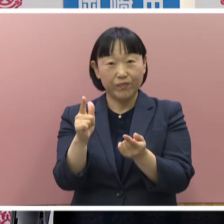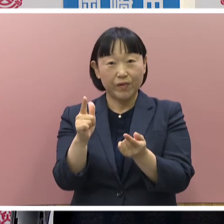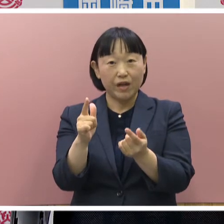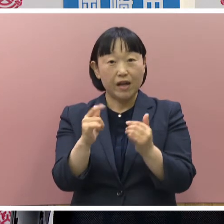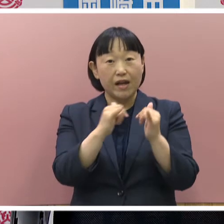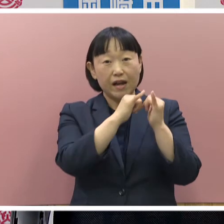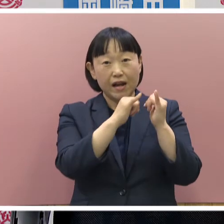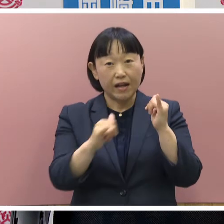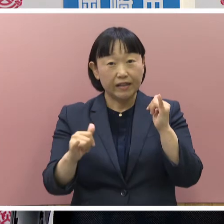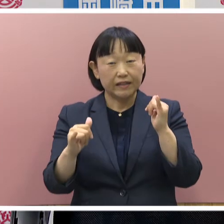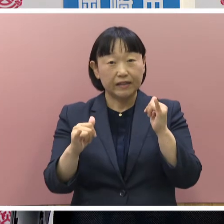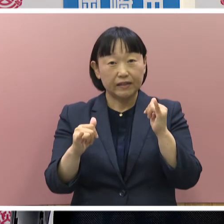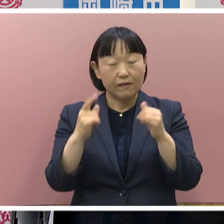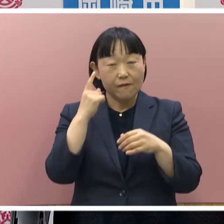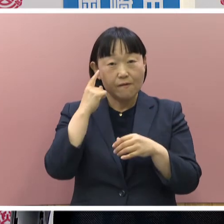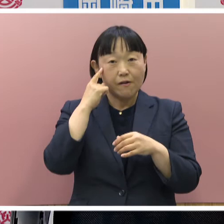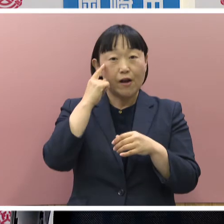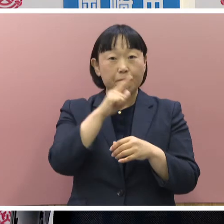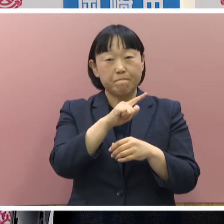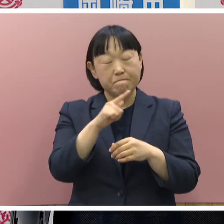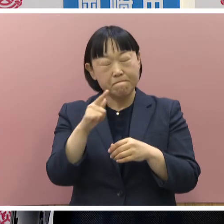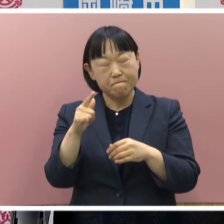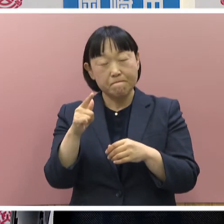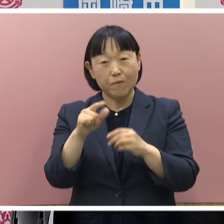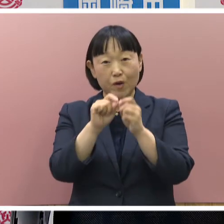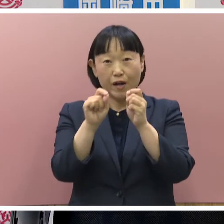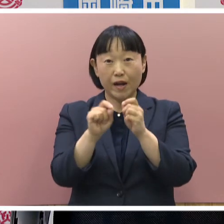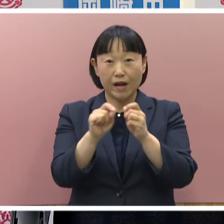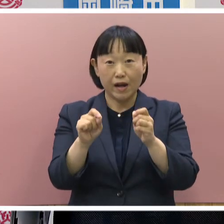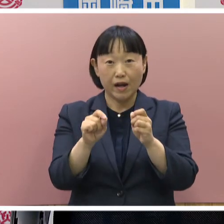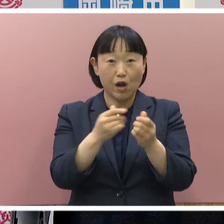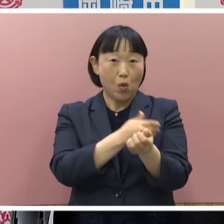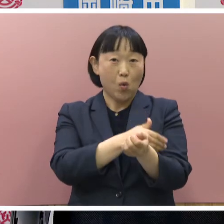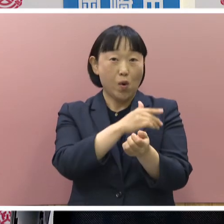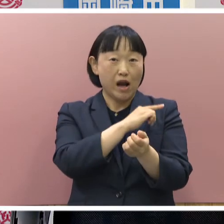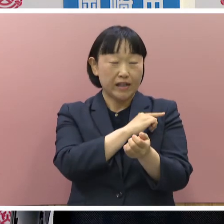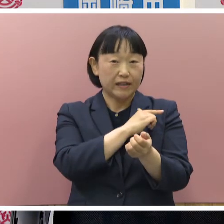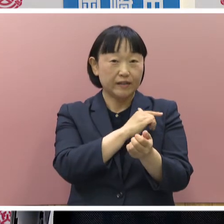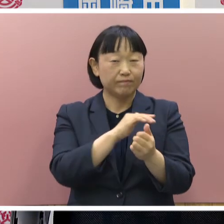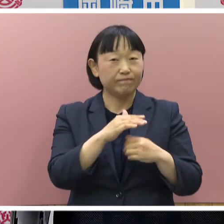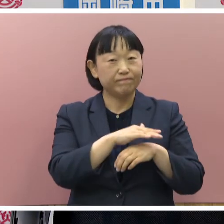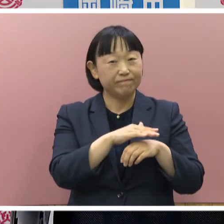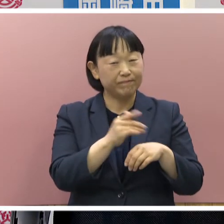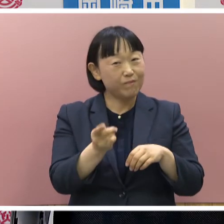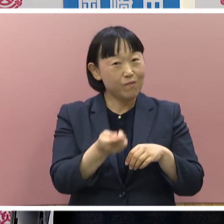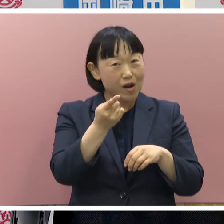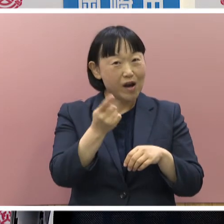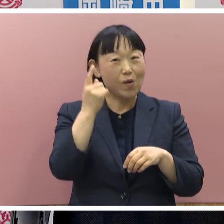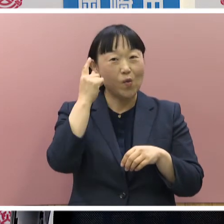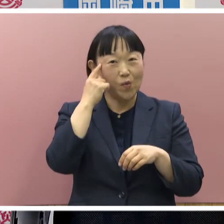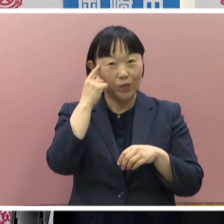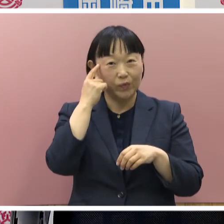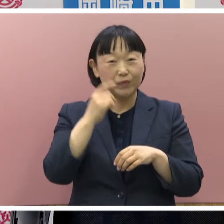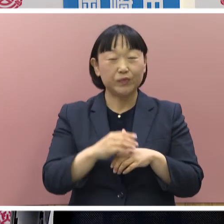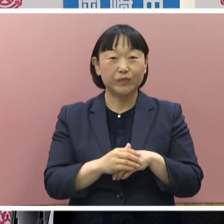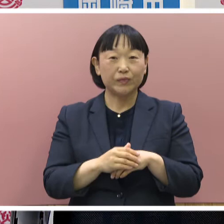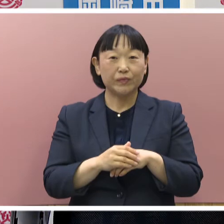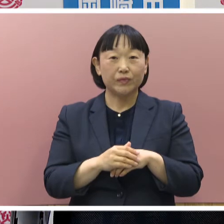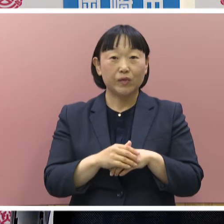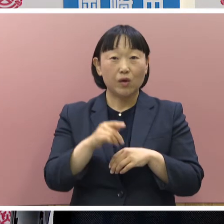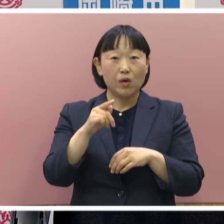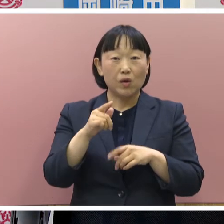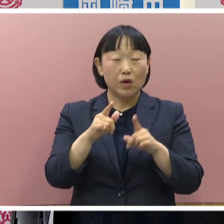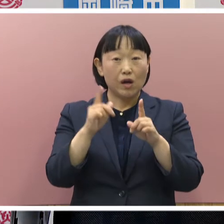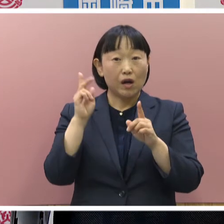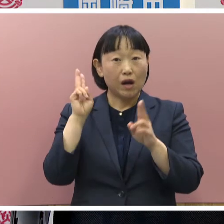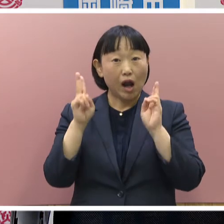資源を五感で体感することで、本市への愛着が生まれるものと期待しております。このツアーを手掛けた株